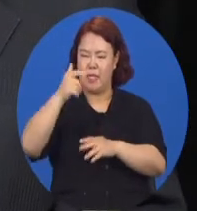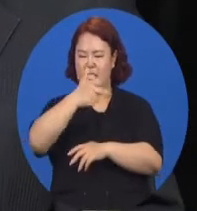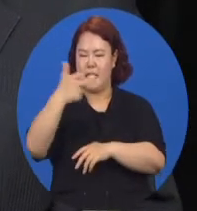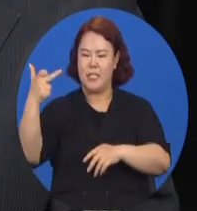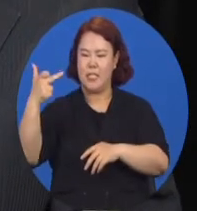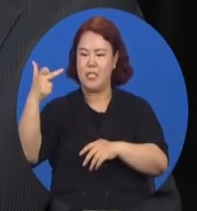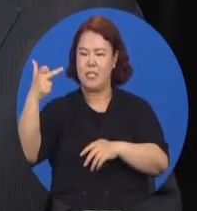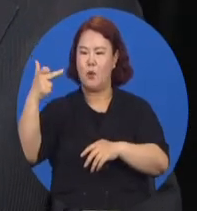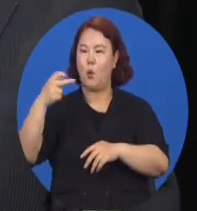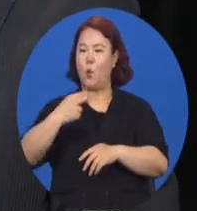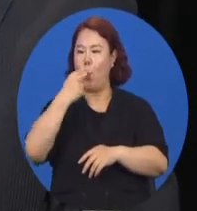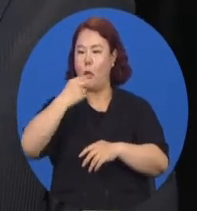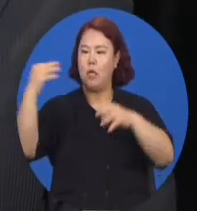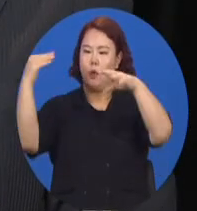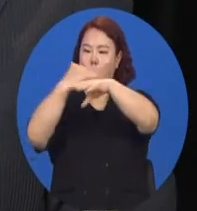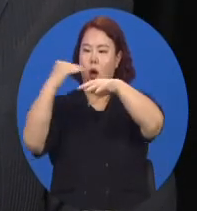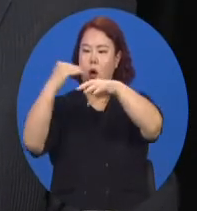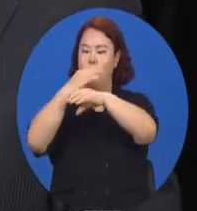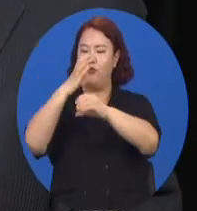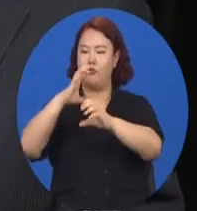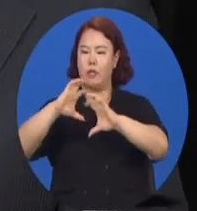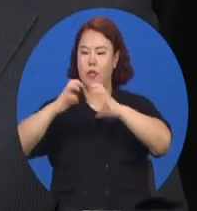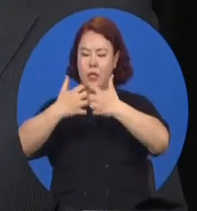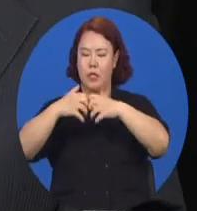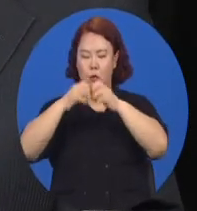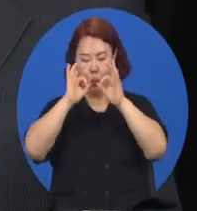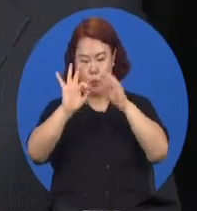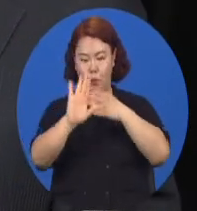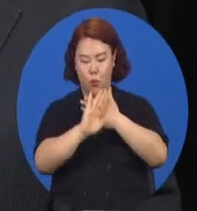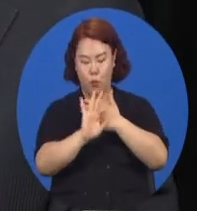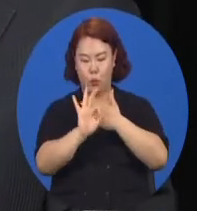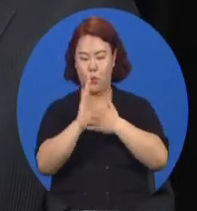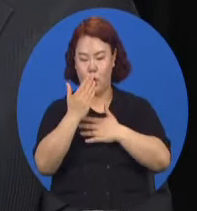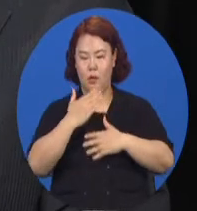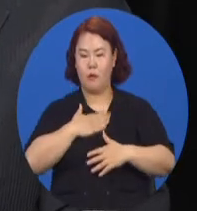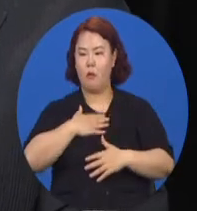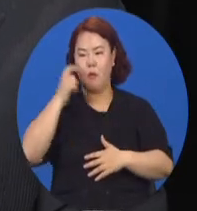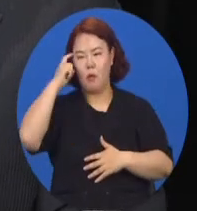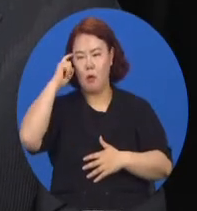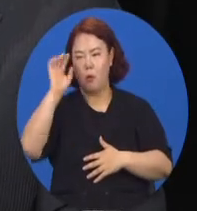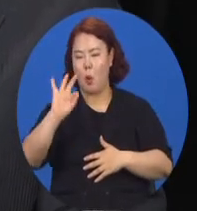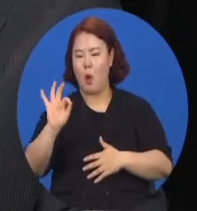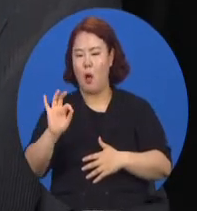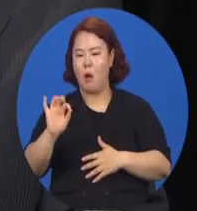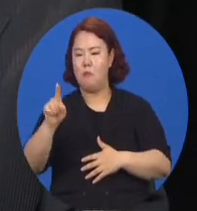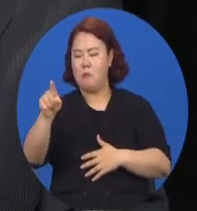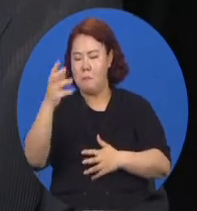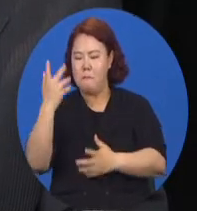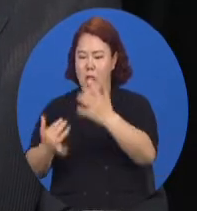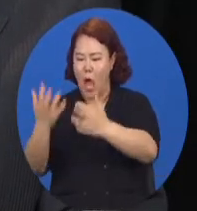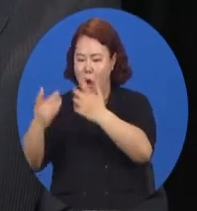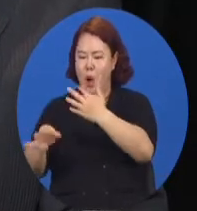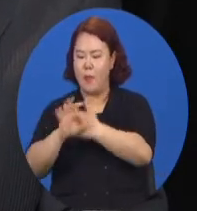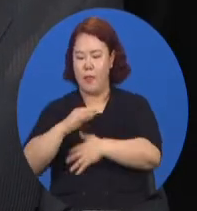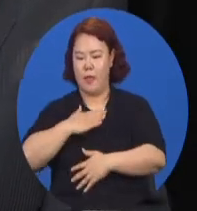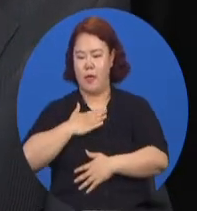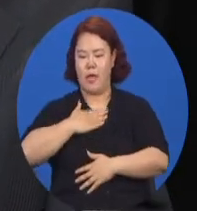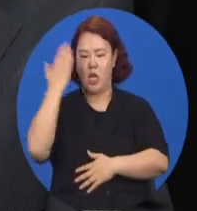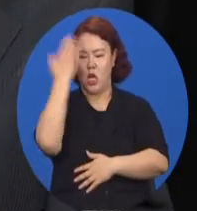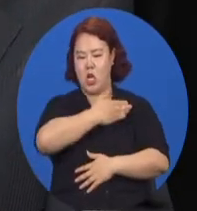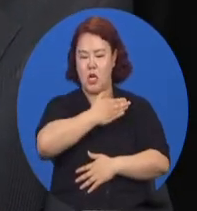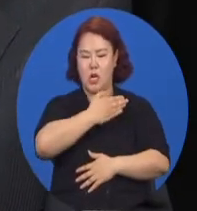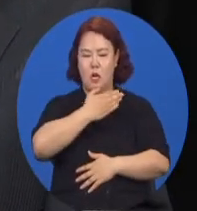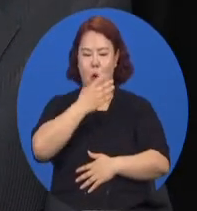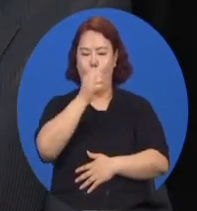되는데 저는 이렇게 생각합니다. 자, 막 태워라. 내가 환풍기로